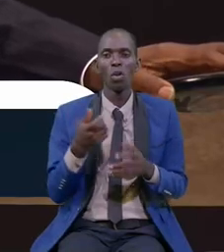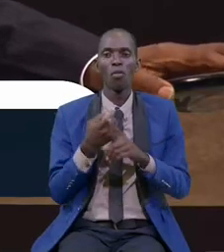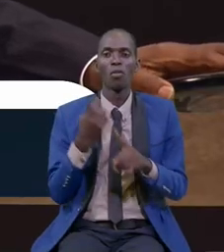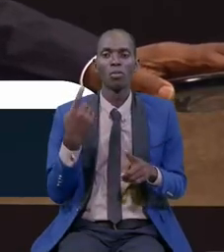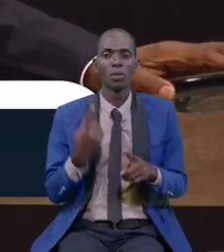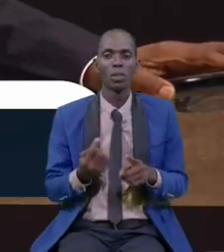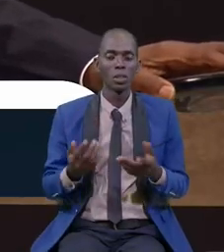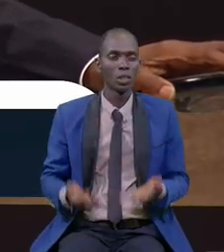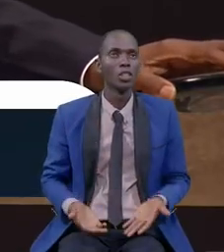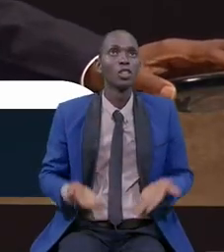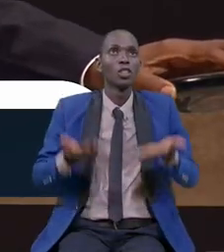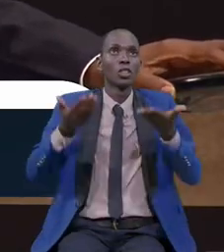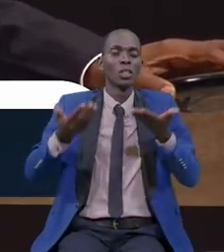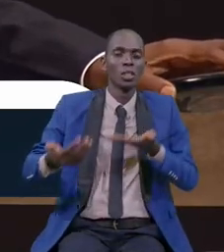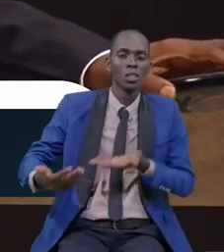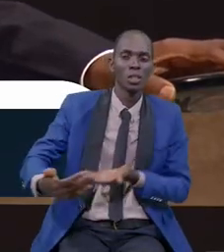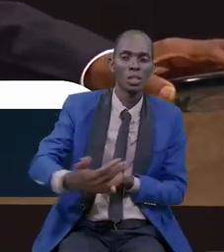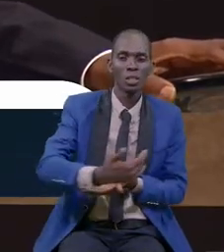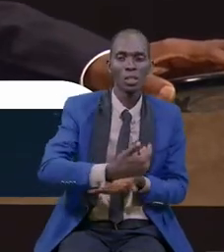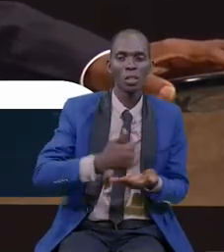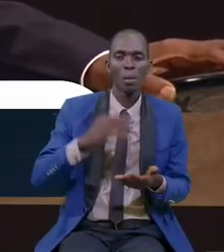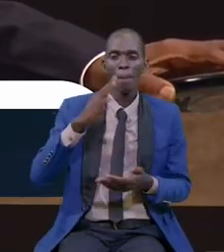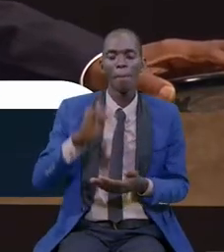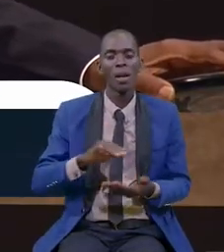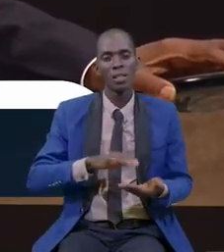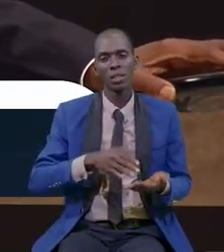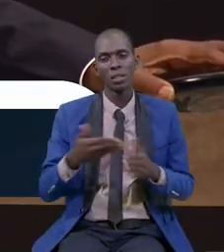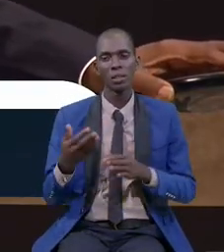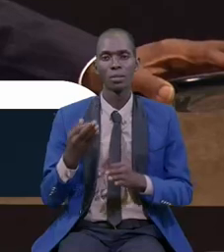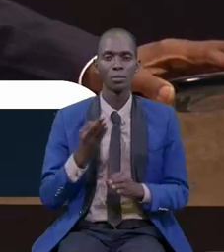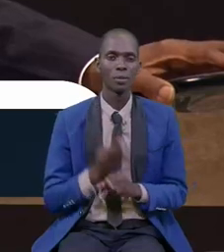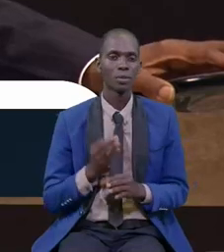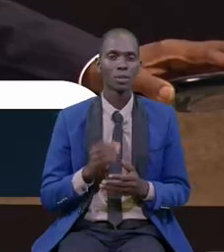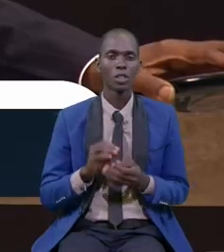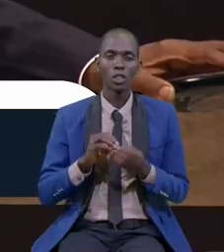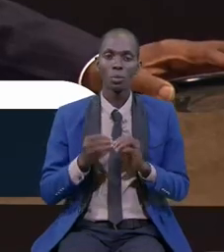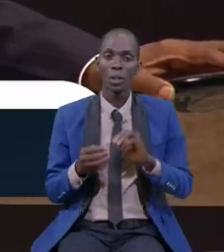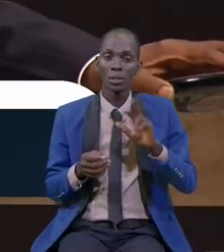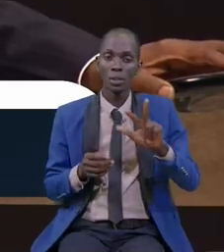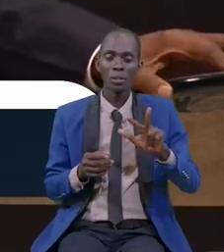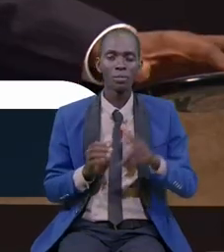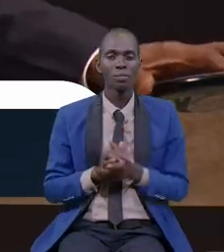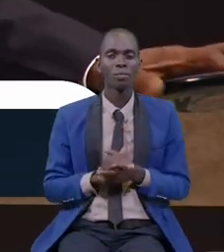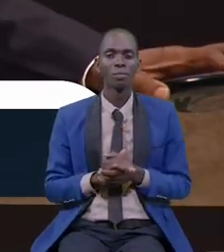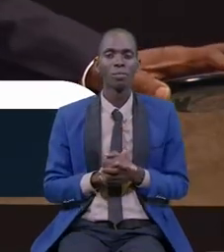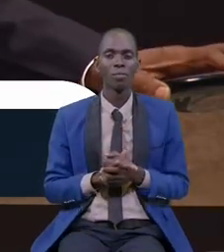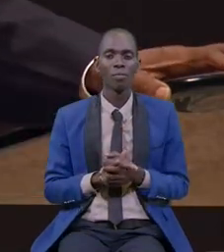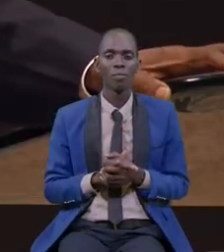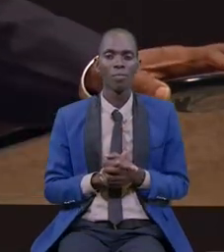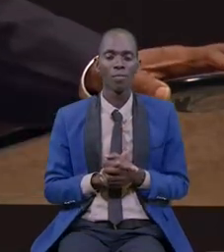exalté par la fois morte et numéro 3